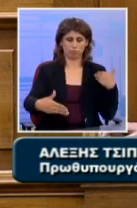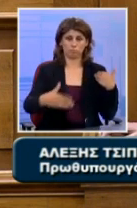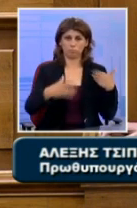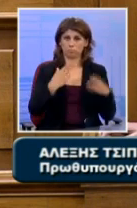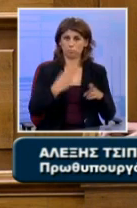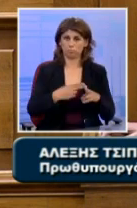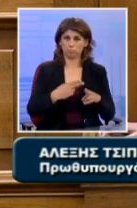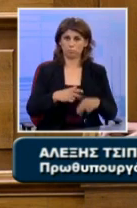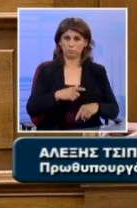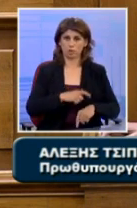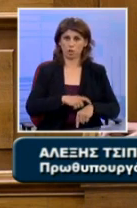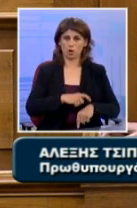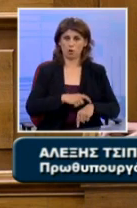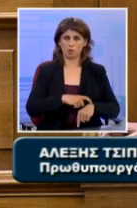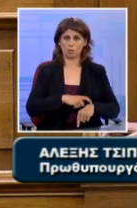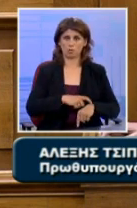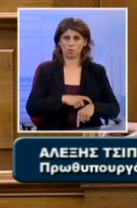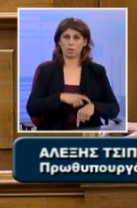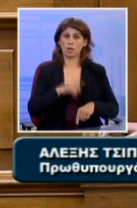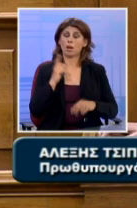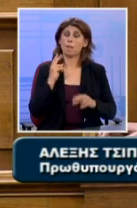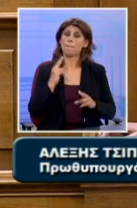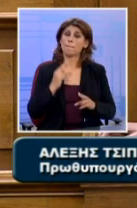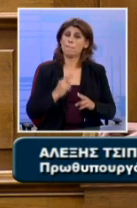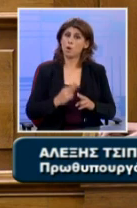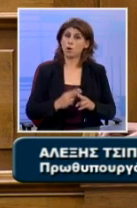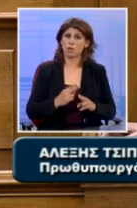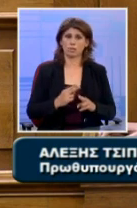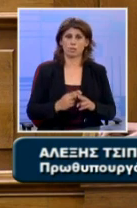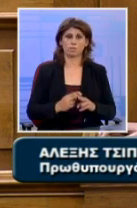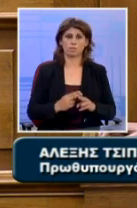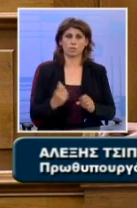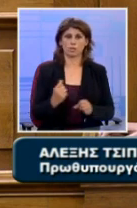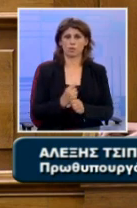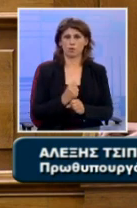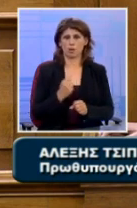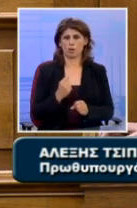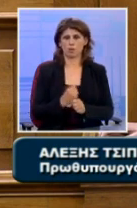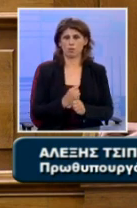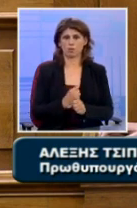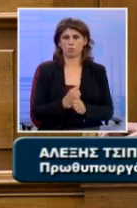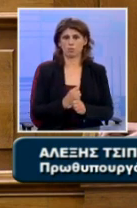ώρες ένα πολύ σημαντικό έργο,